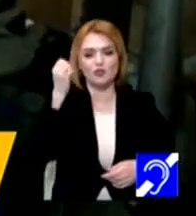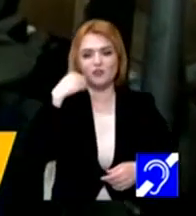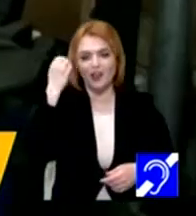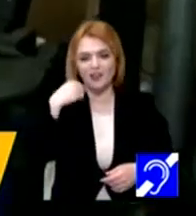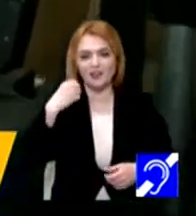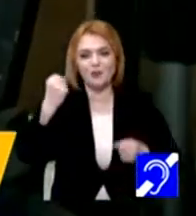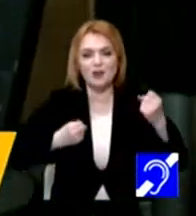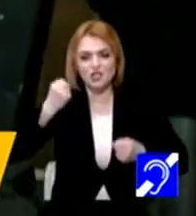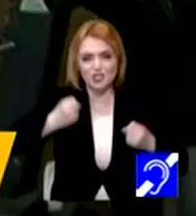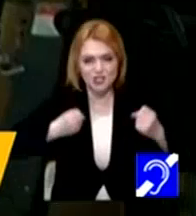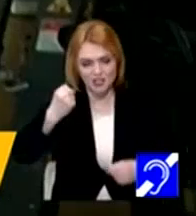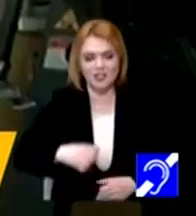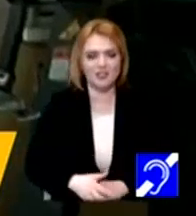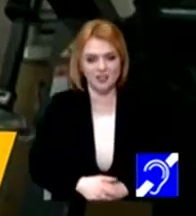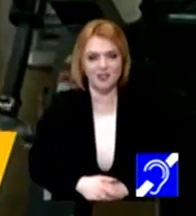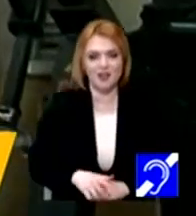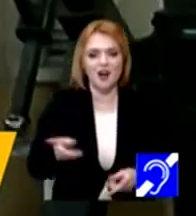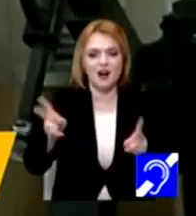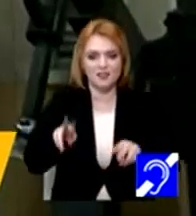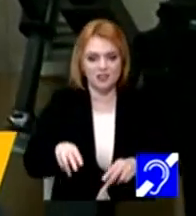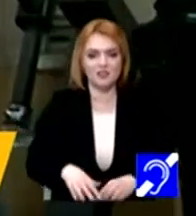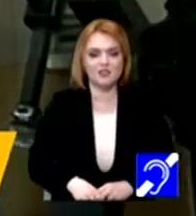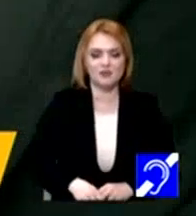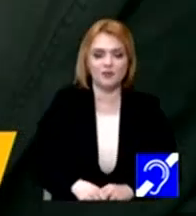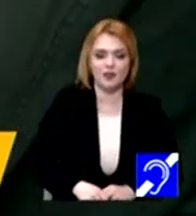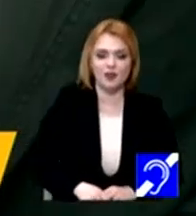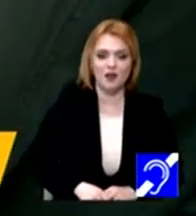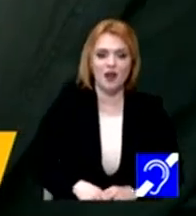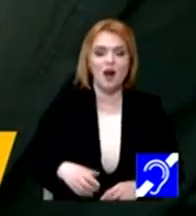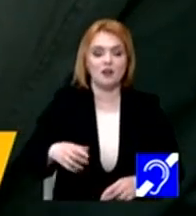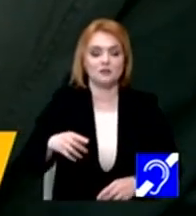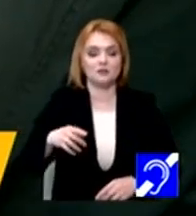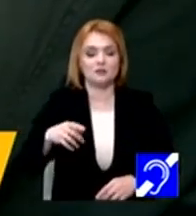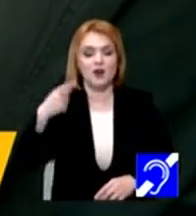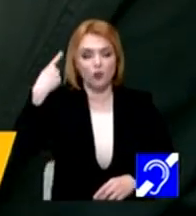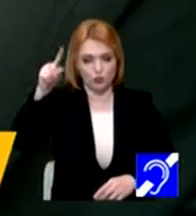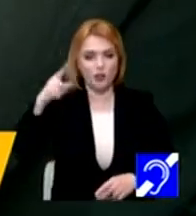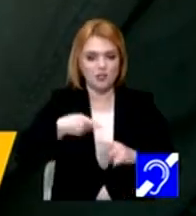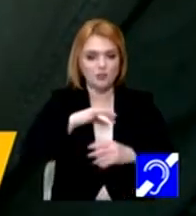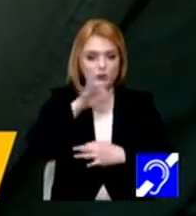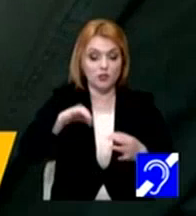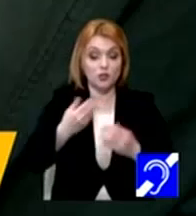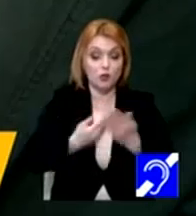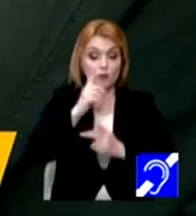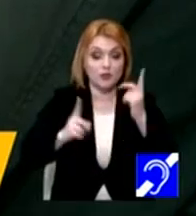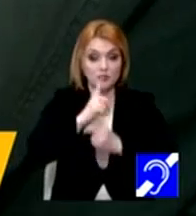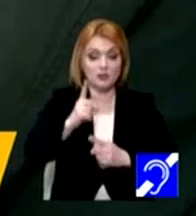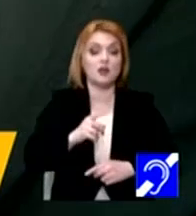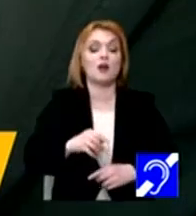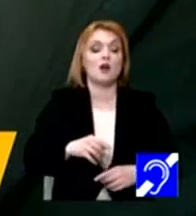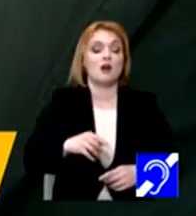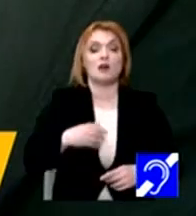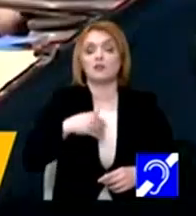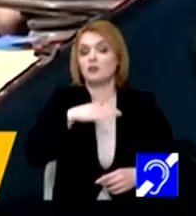doar componentele din sistemul de frânare și de direcție. Autorii legii spun că noile modificări vor elimina